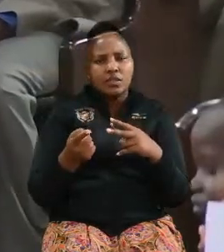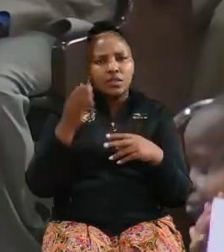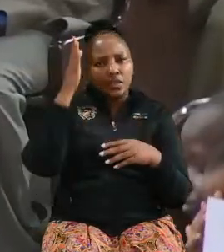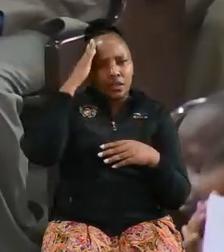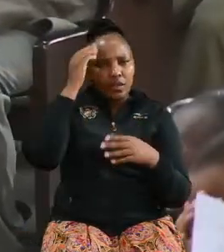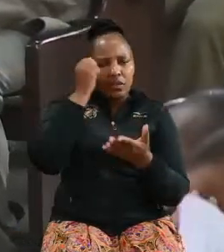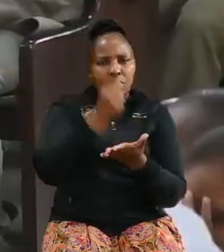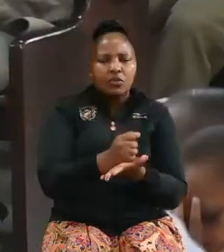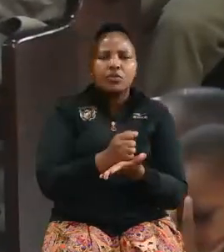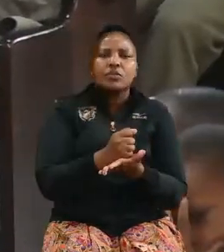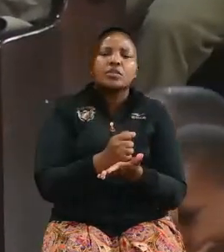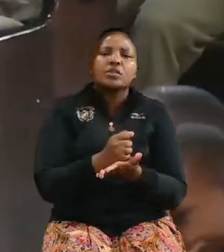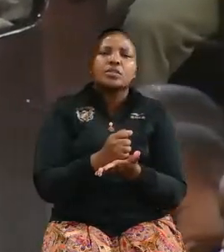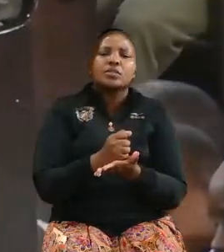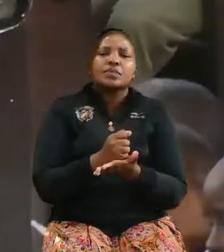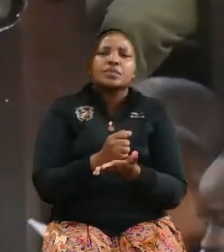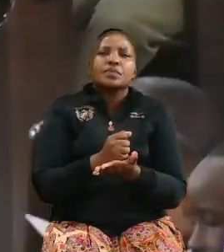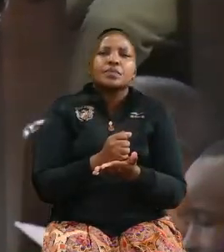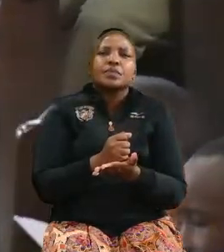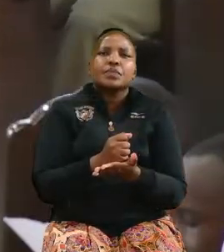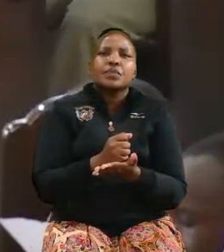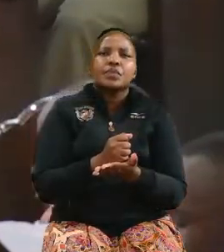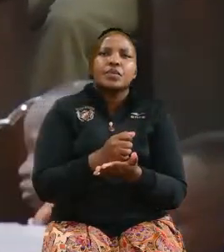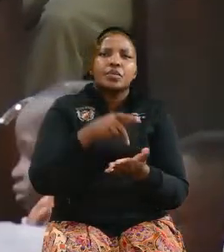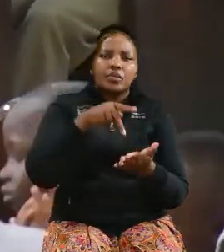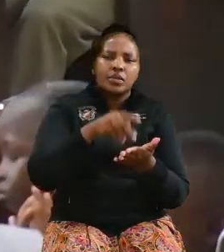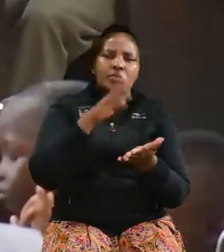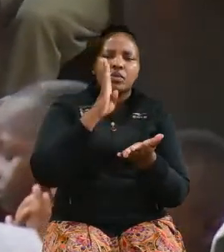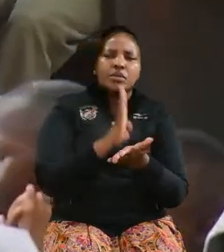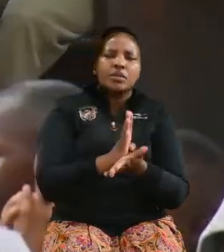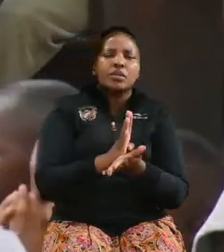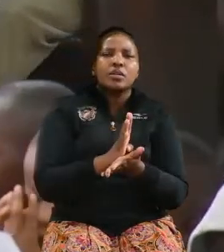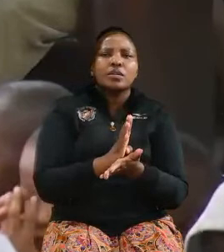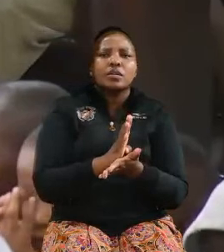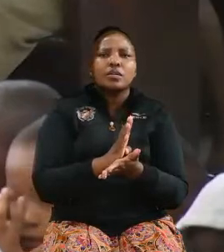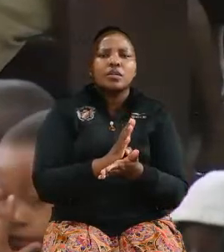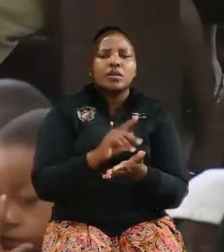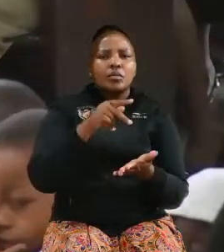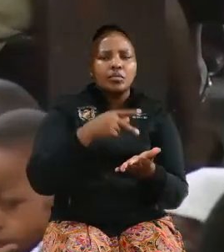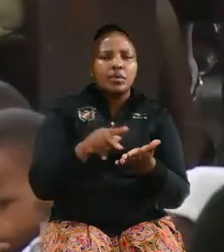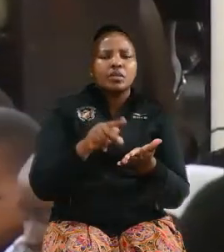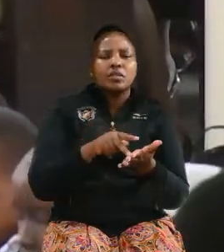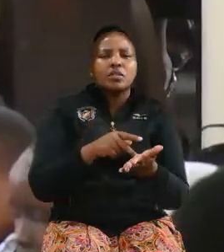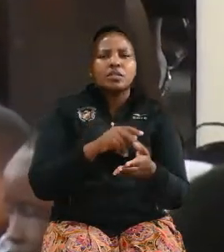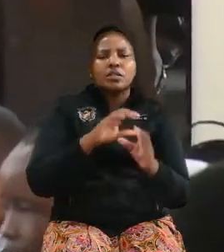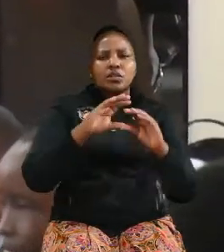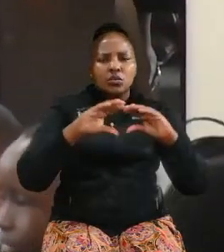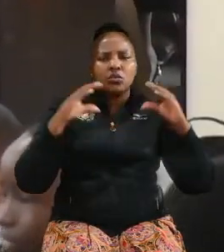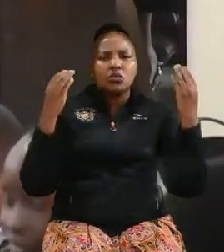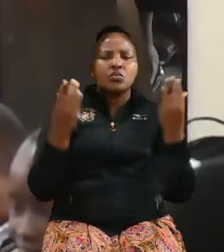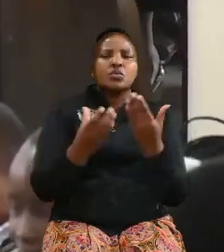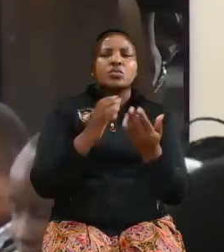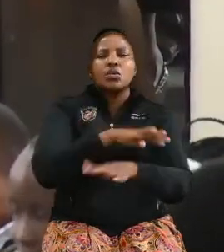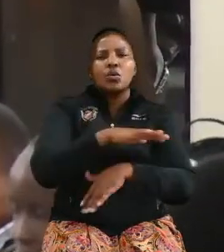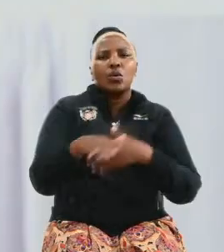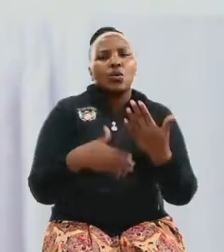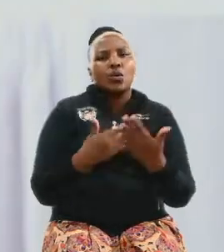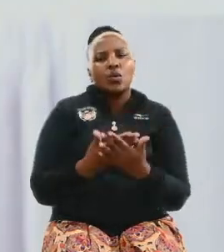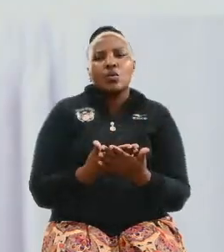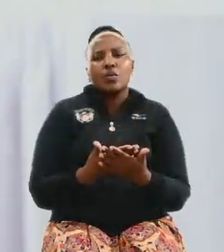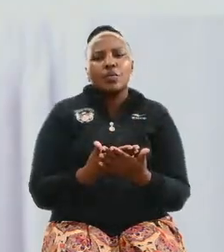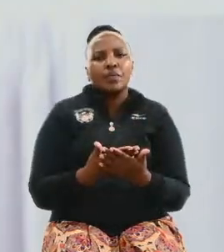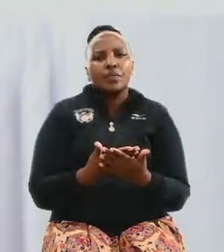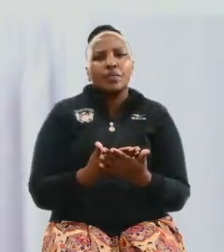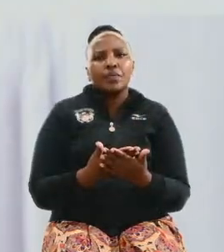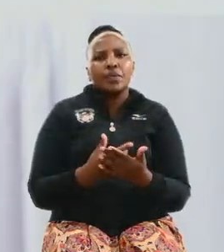God. Falume wa ajabu, hata presbytery Jehova, hata the parishes and the congregation, oh God. Falume wa ajabu,